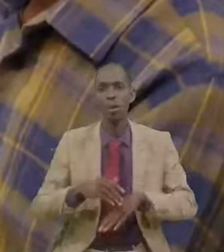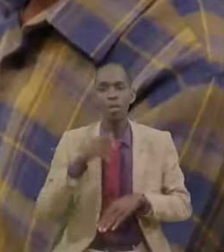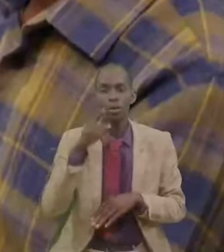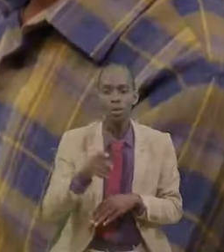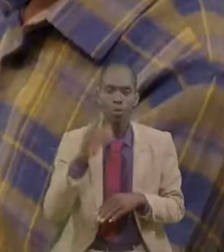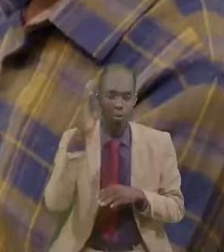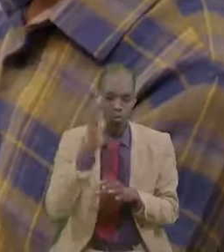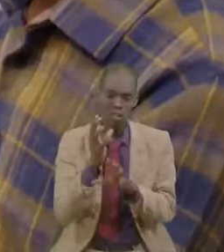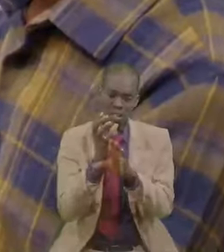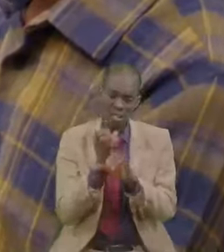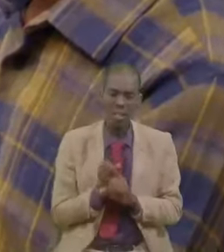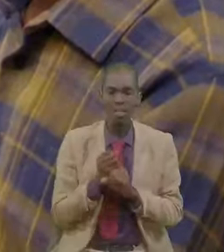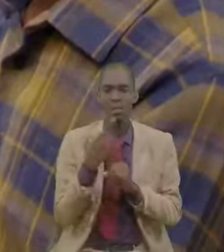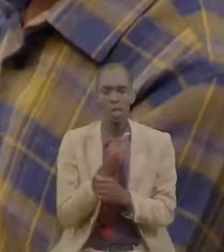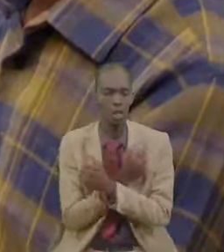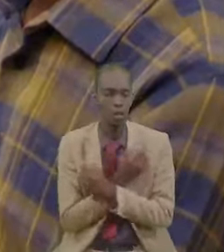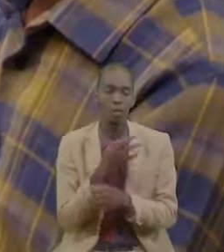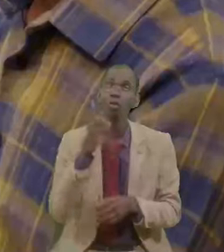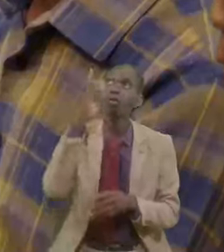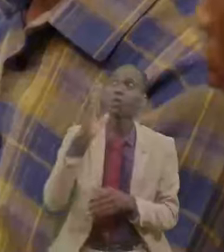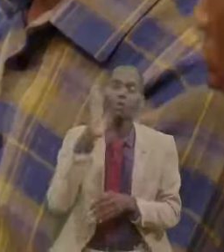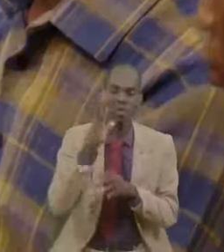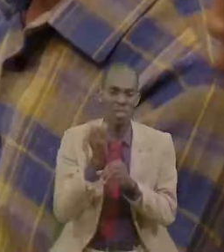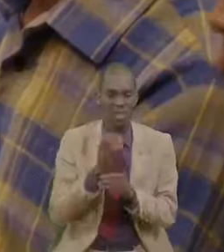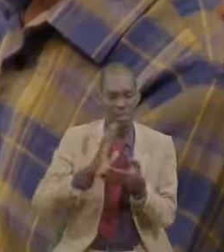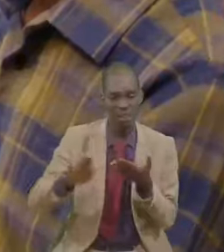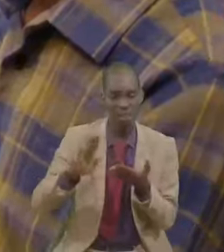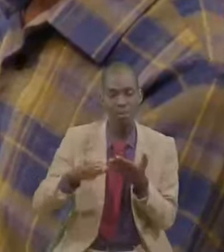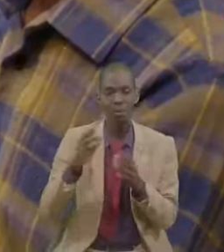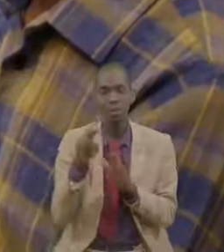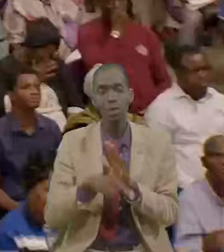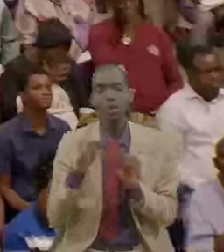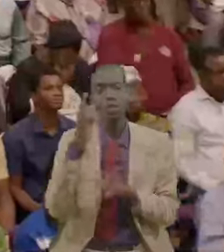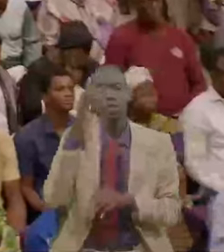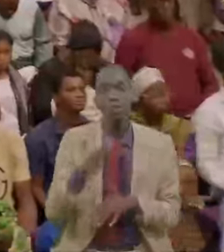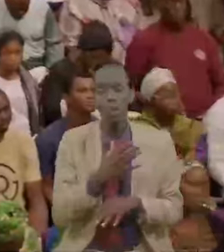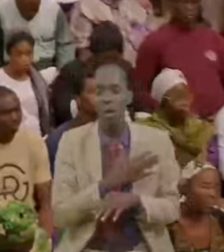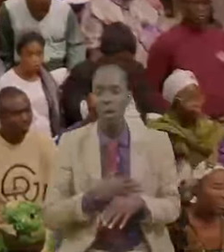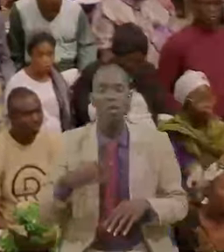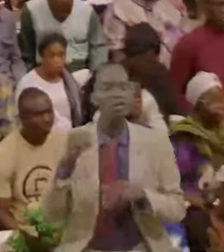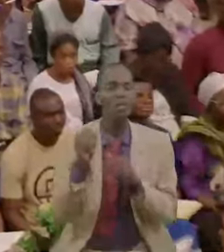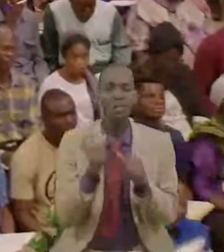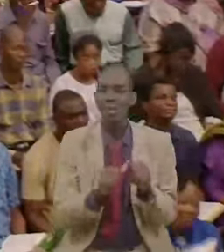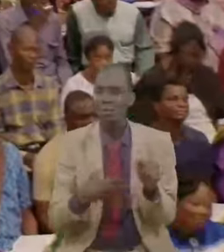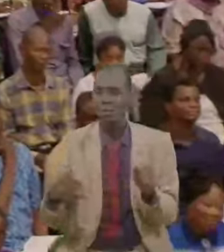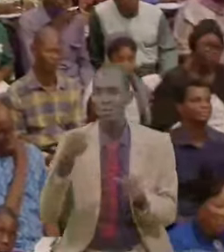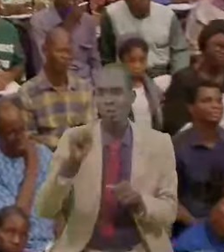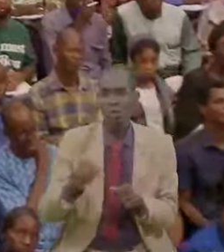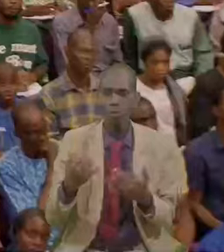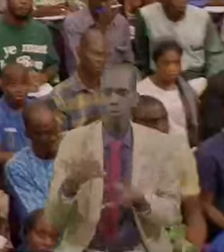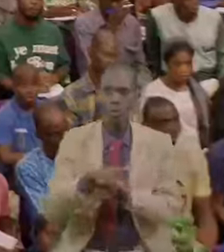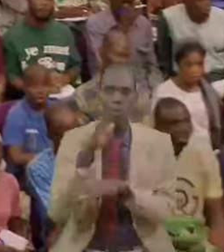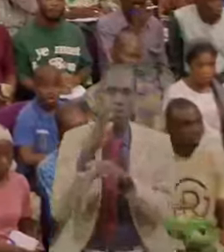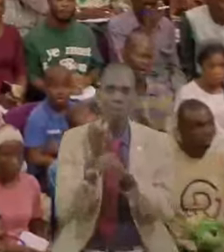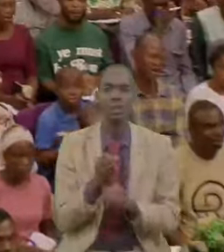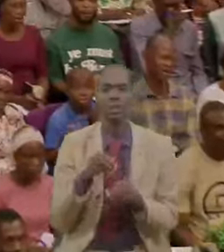allez sentir l'amour de Dieu ce soir. Vous aurez le pardon de Dieu ce soir. Et vous aurez les provisions de tous vos besoins